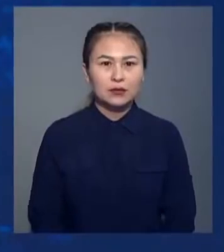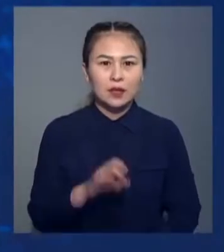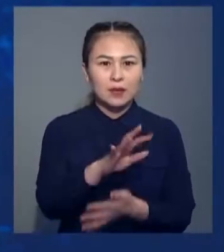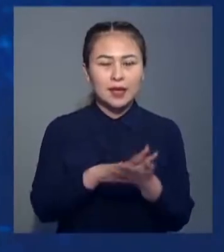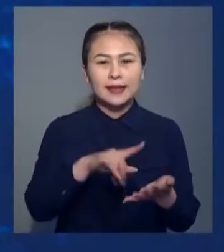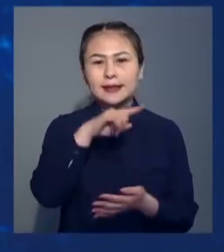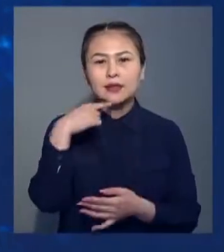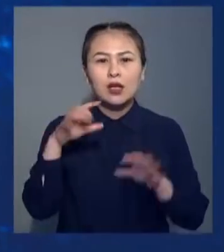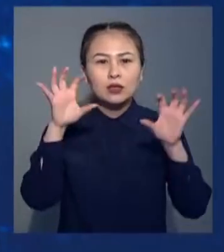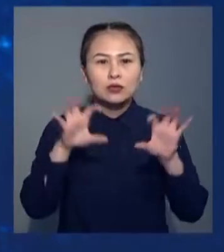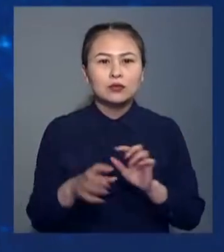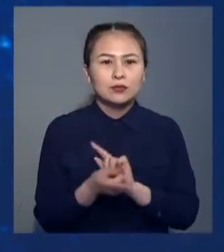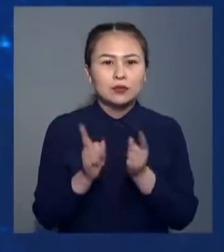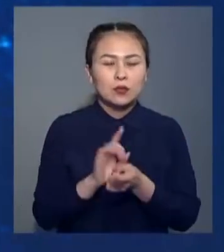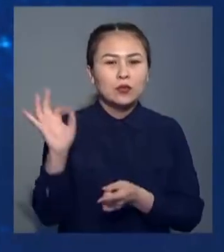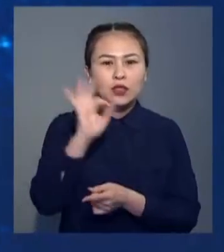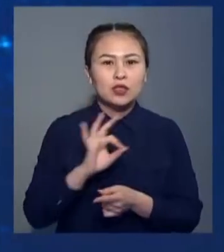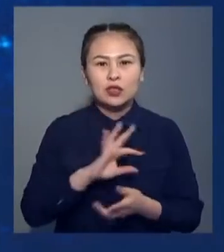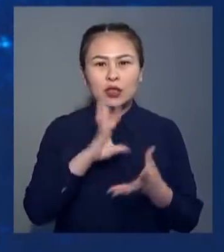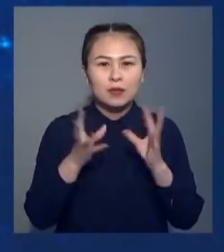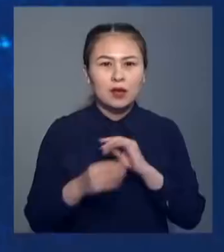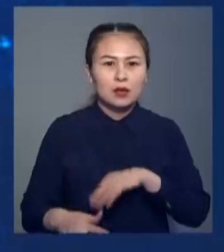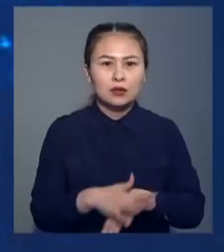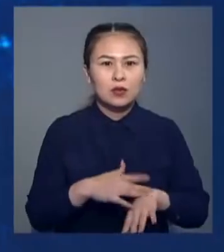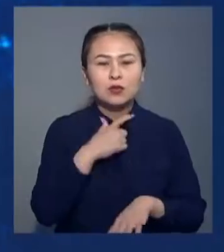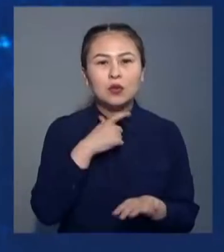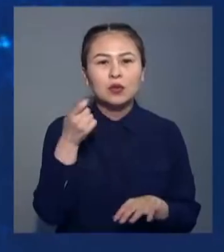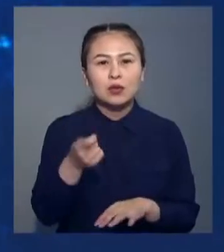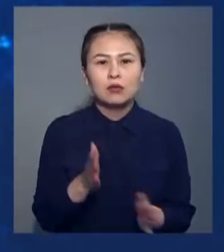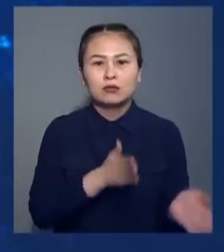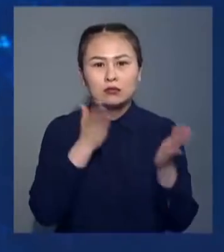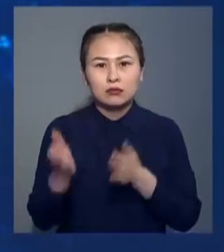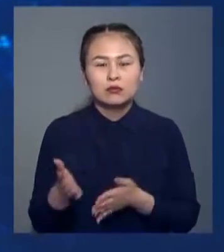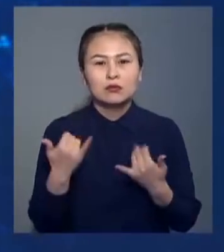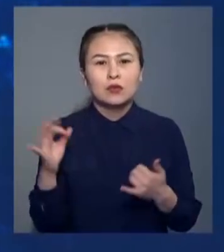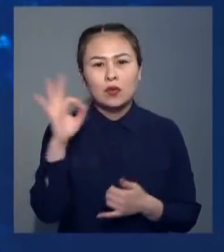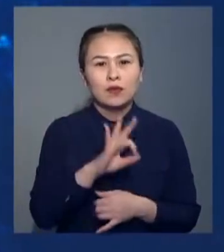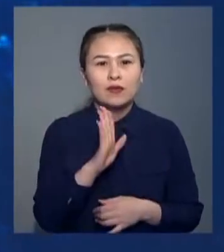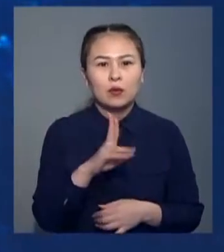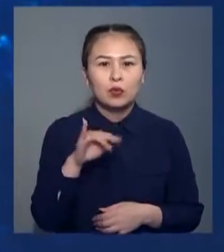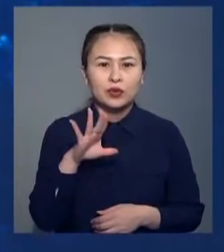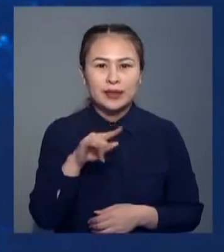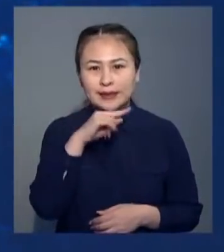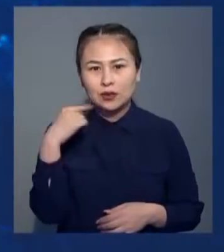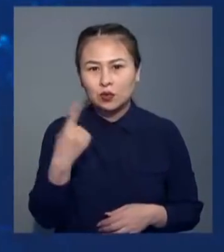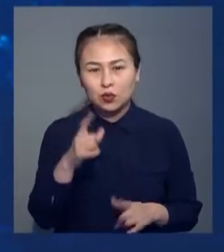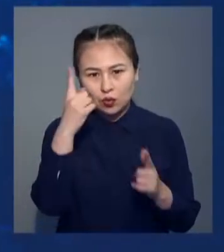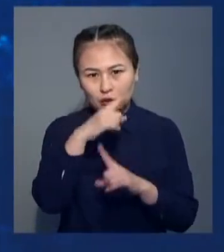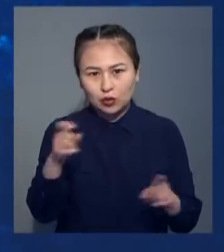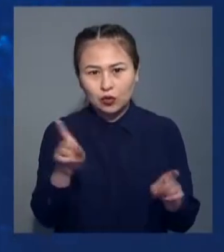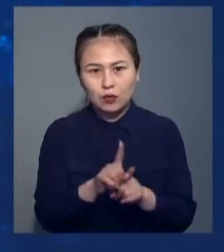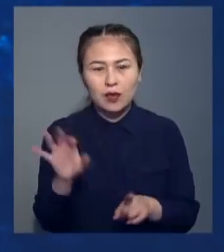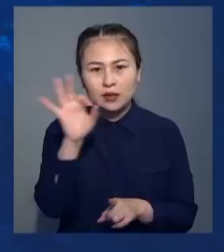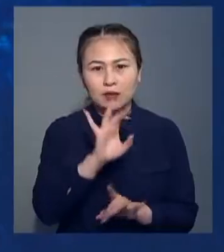Жалғастырамыз. Ресейде конституцияға түзету енгізу бойынша жалпыхалықтық дауыс беру кейінге қалды. Бұл туралы Владимир Путин ресейліктерге